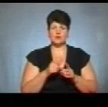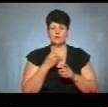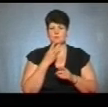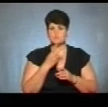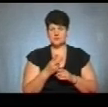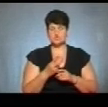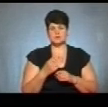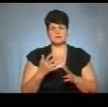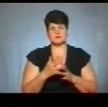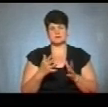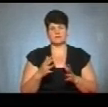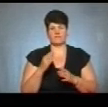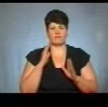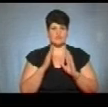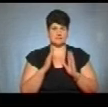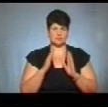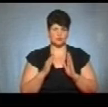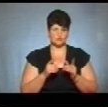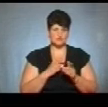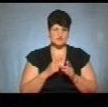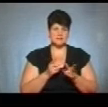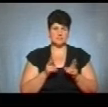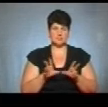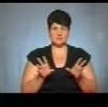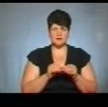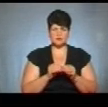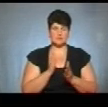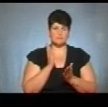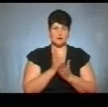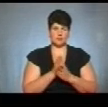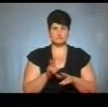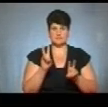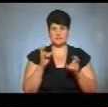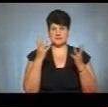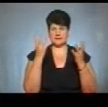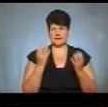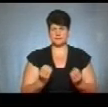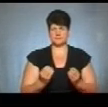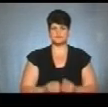нашій Facebook-сторінці. І залишайтеся з нами далі в прямому ефірі «Тема дня».